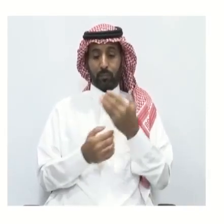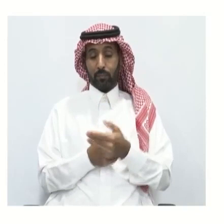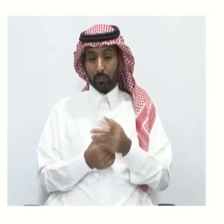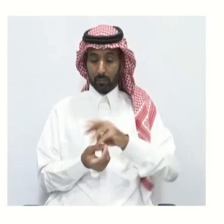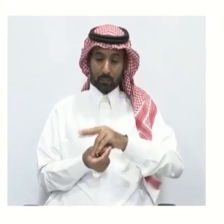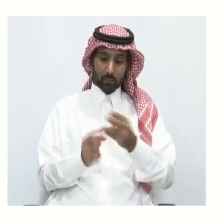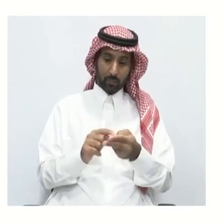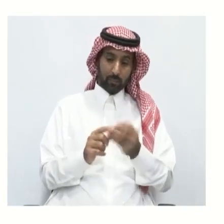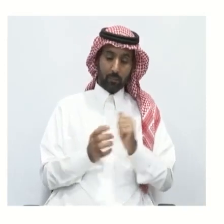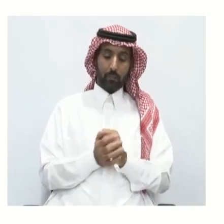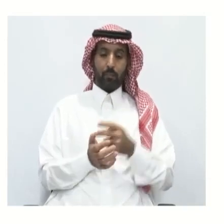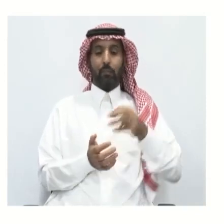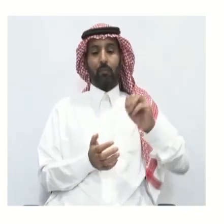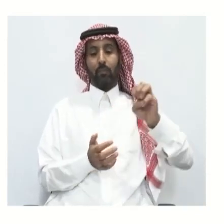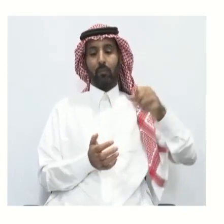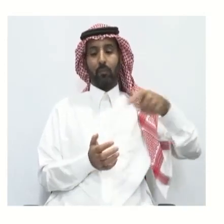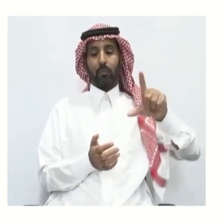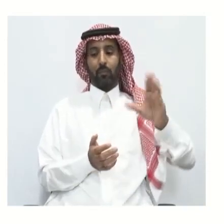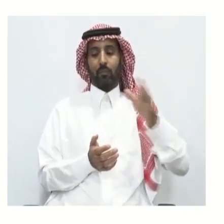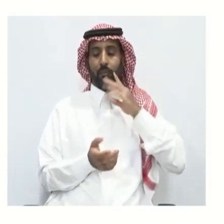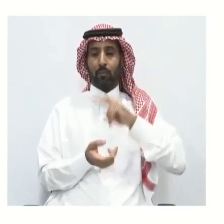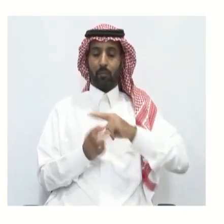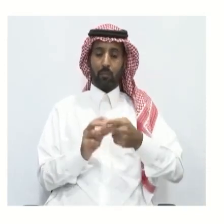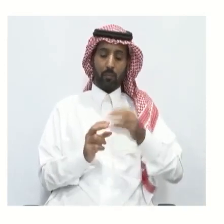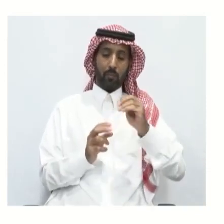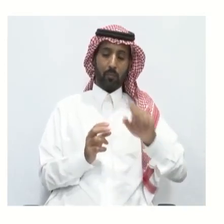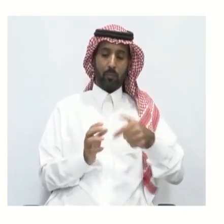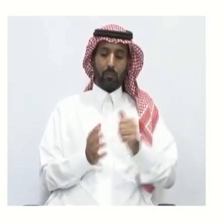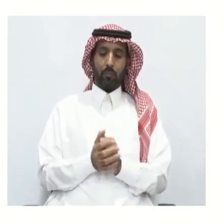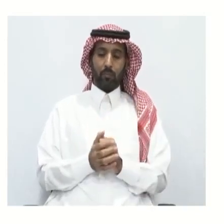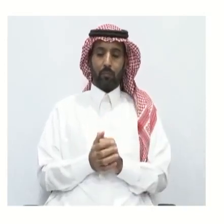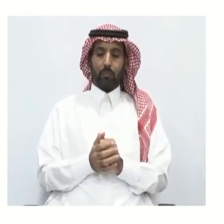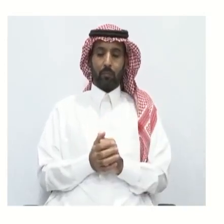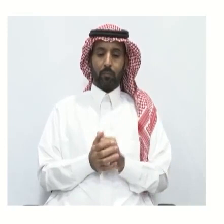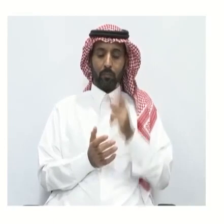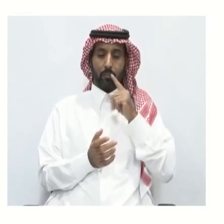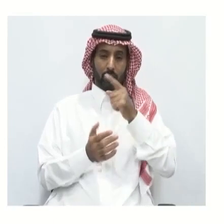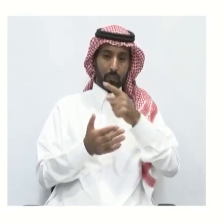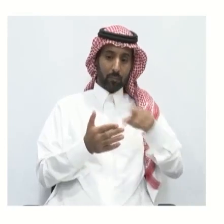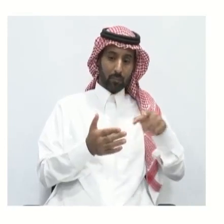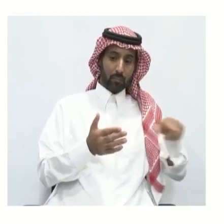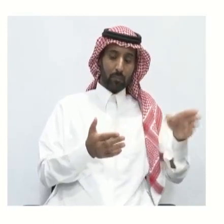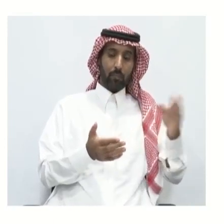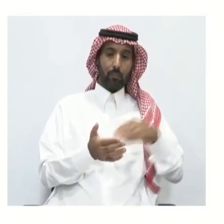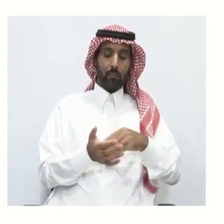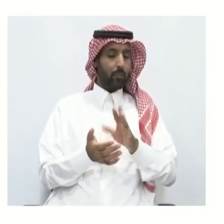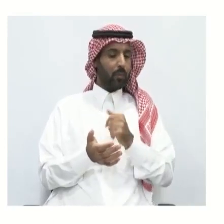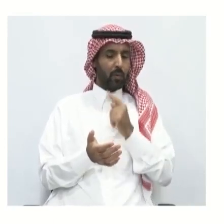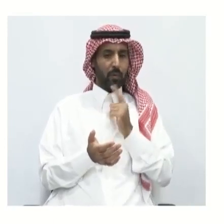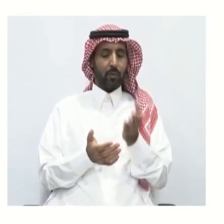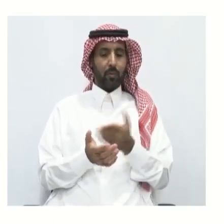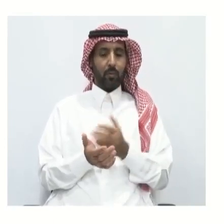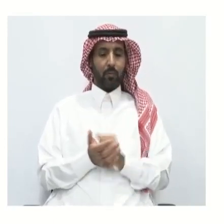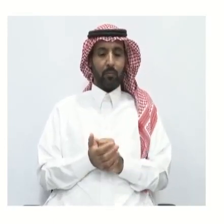بتحويل مولات كلوريد الالمنيوم الى جرامات كلوريد الالمنيوم نشطب المتكرر لا نريده